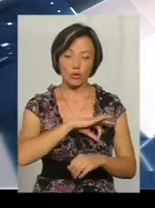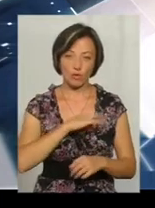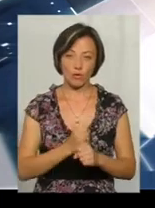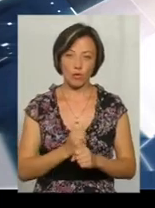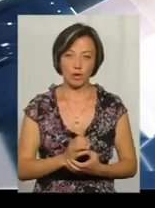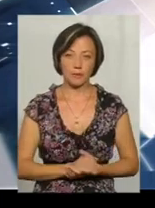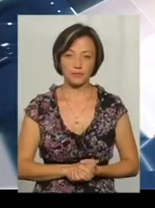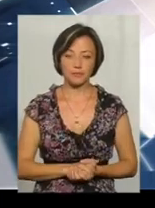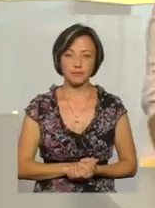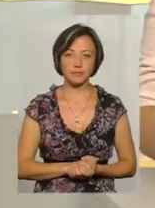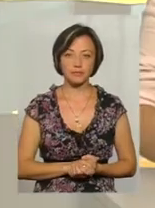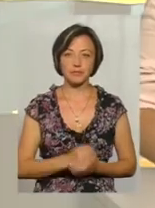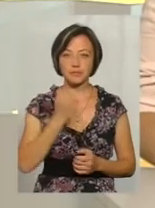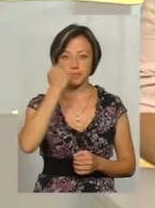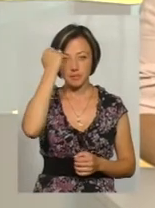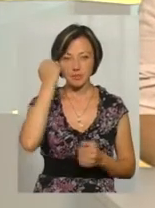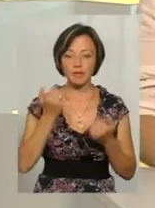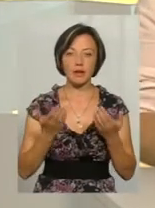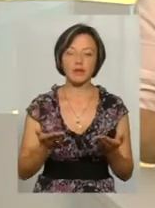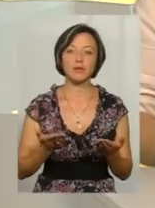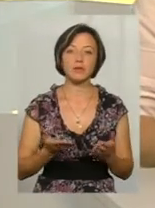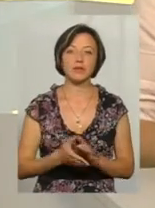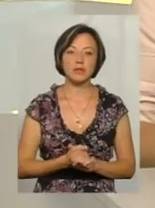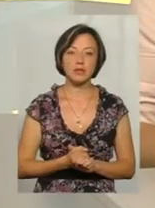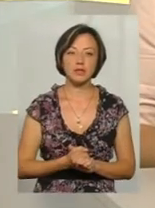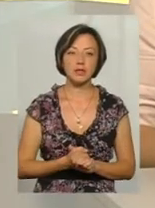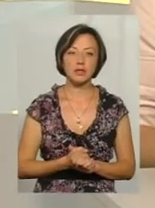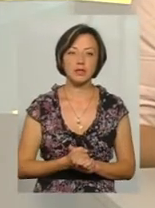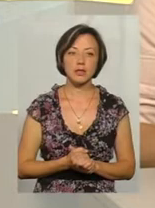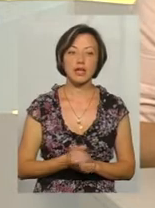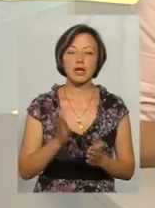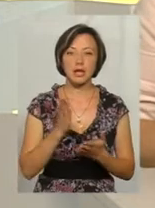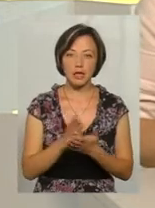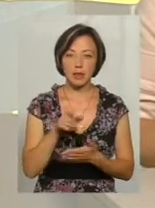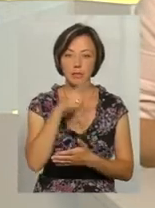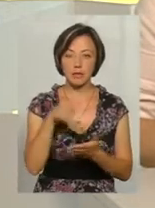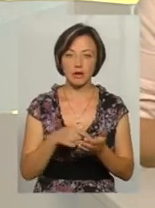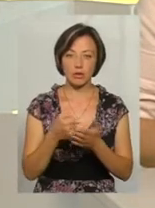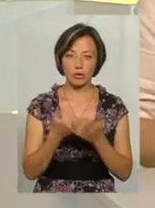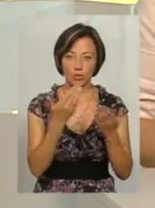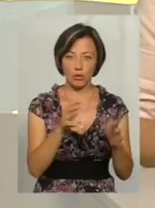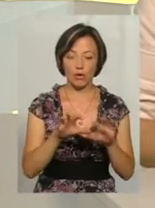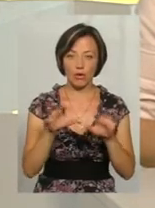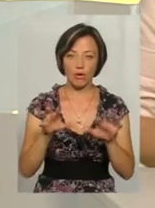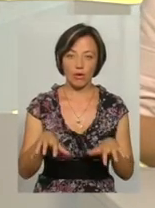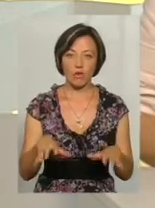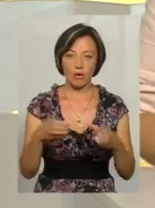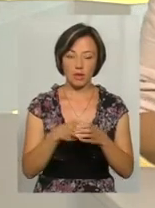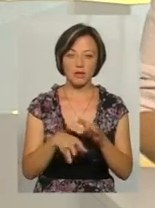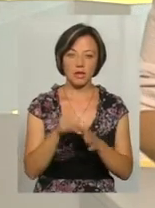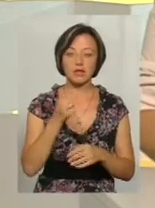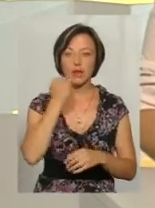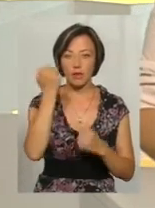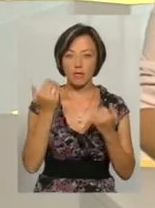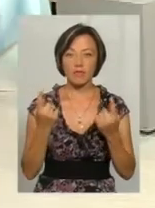використовуватися. Дякую, пане Олексій. Скажіть, будь ласка, є питання до пана Олексія? Тоді дякую